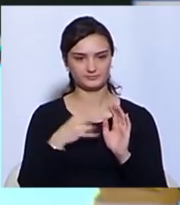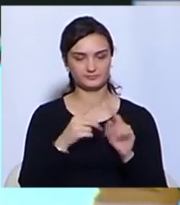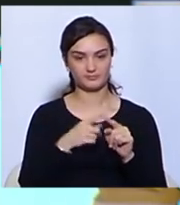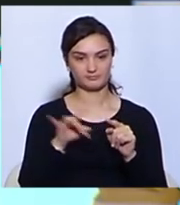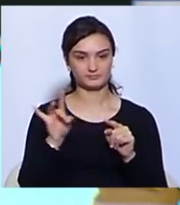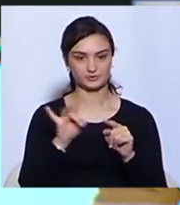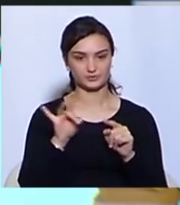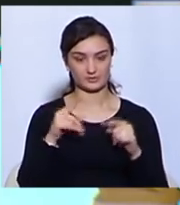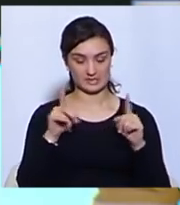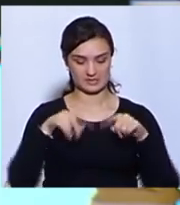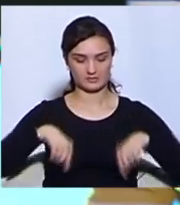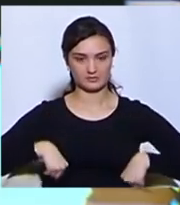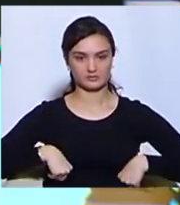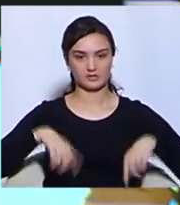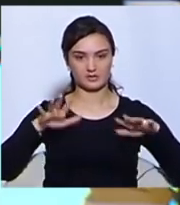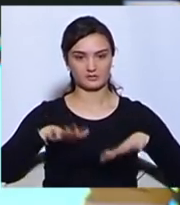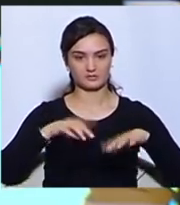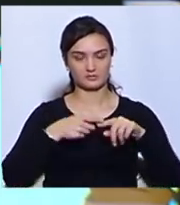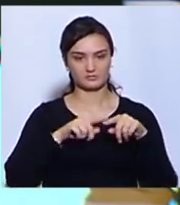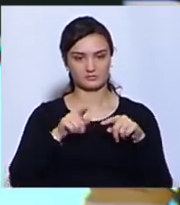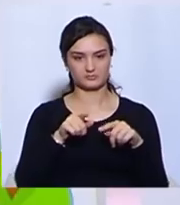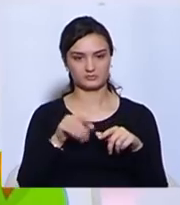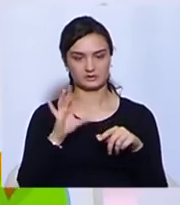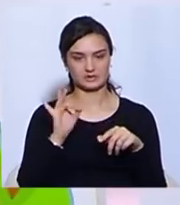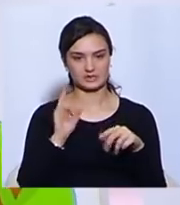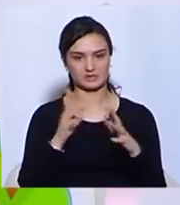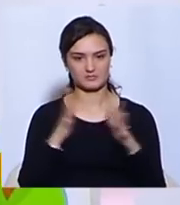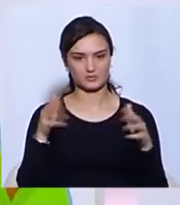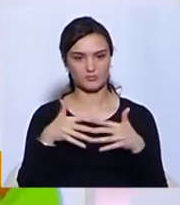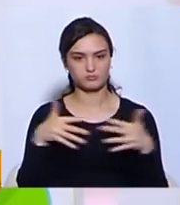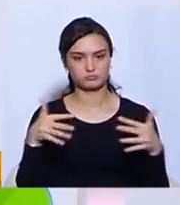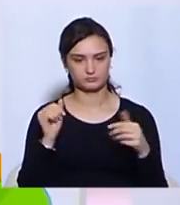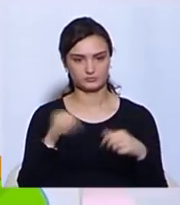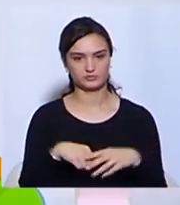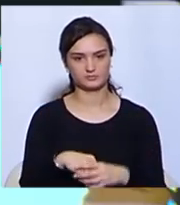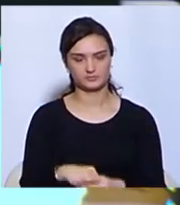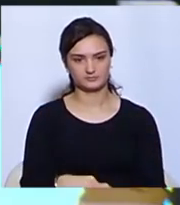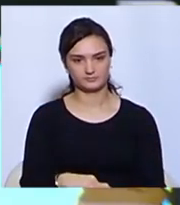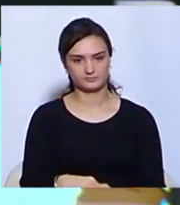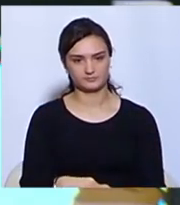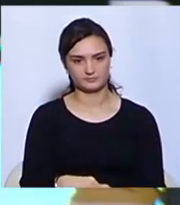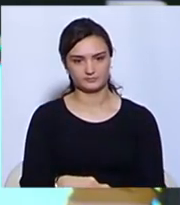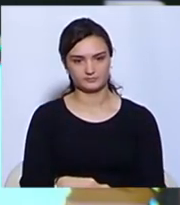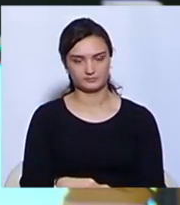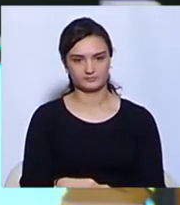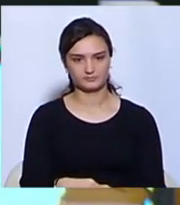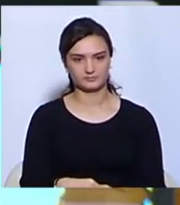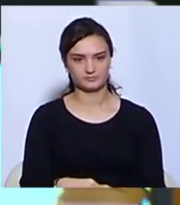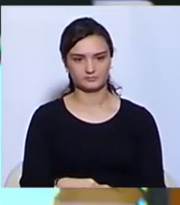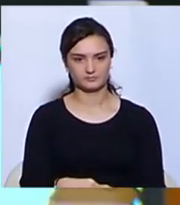ეს ზონა ხდება მაღალი რისკის ზონა. ერთი წუთით წარმოვიდგინოთ, რა ხდება